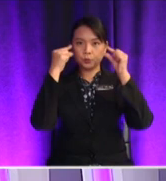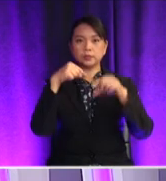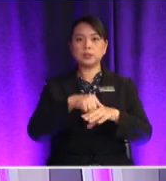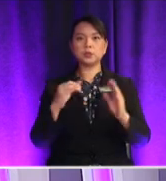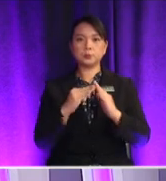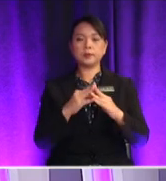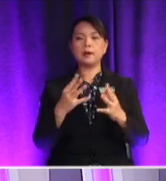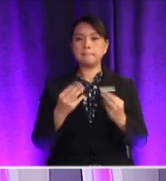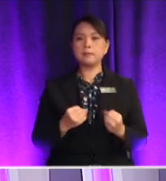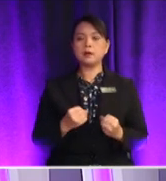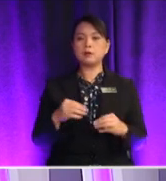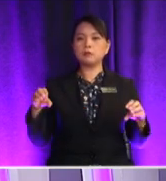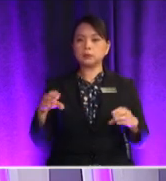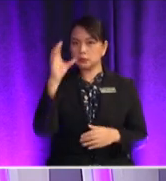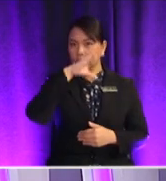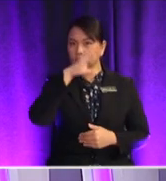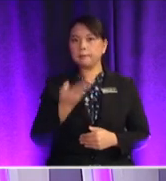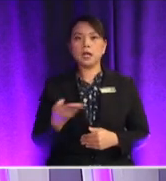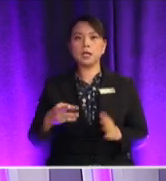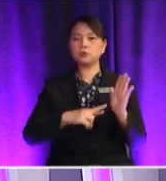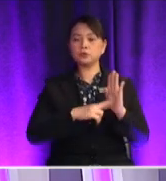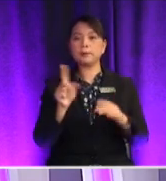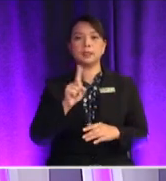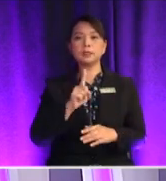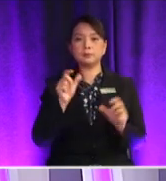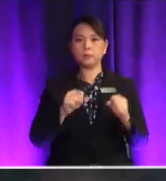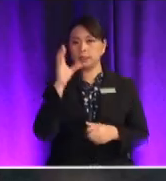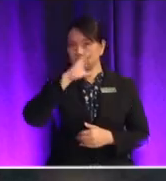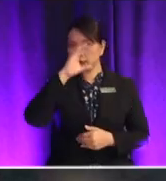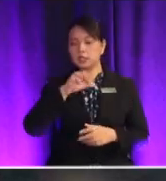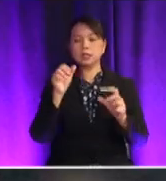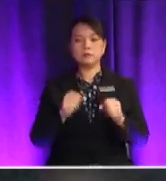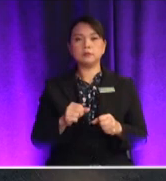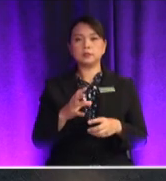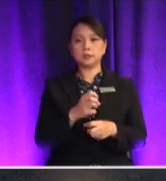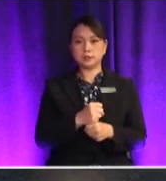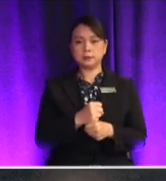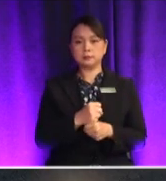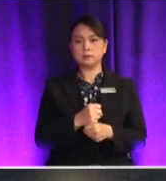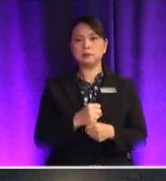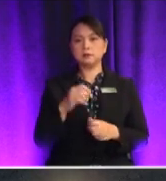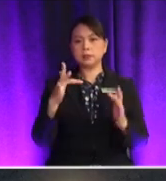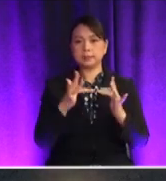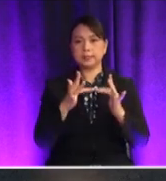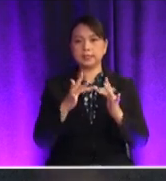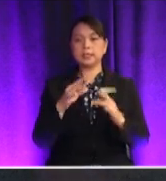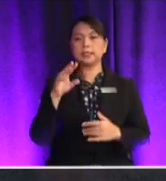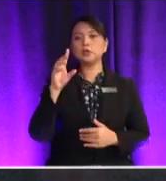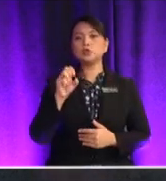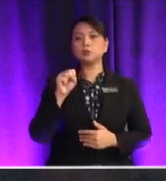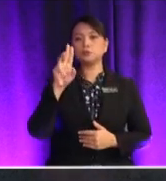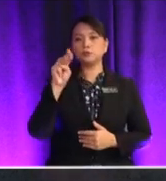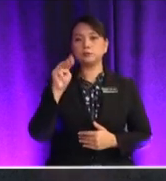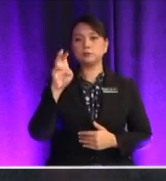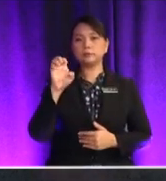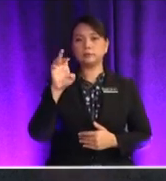buat bahan rujukan, kat mana cikgu? Okey, boleh dapatkan di portal Delima Sumberku. Iya,